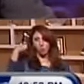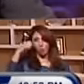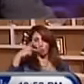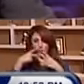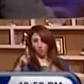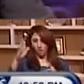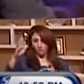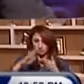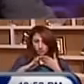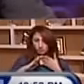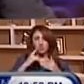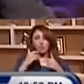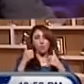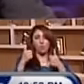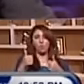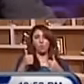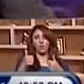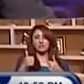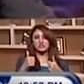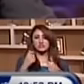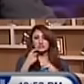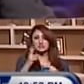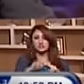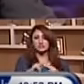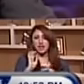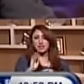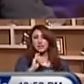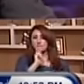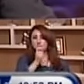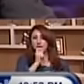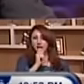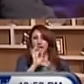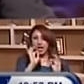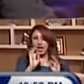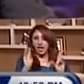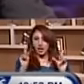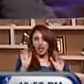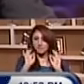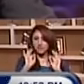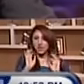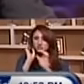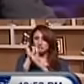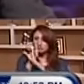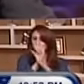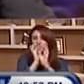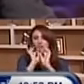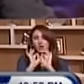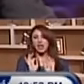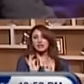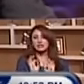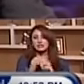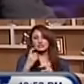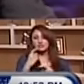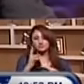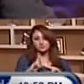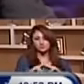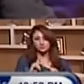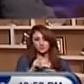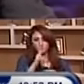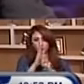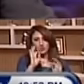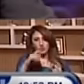وزاره شغاله بس الاعلام مش موجه لها الضوء. مش بس بتكلم على ديوان الوزاره، بتكلم على ديوان الوزاره، بتكلم